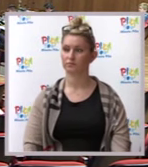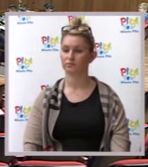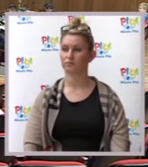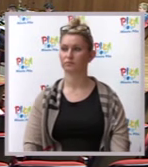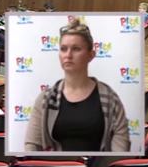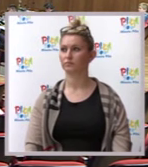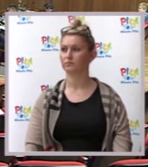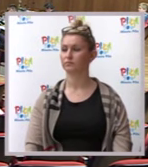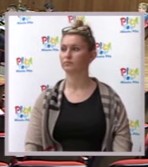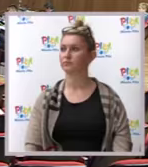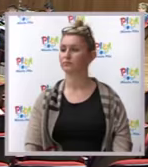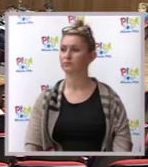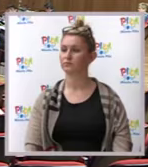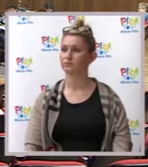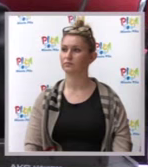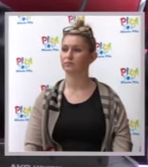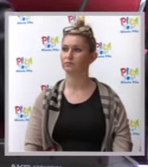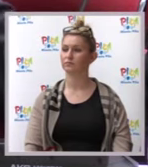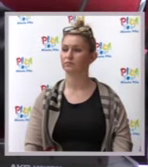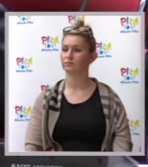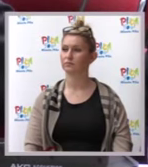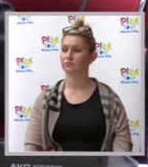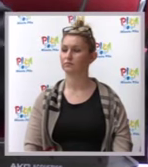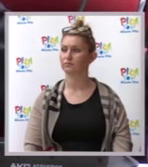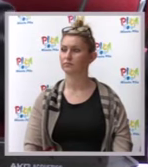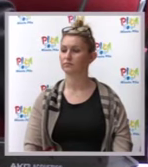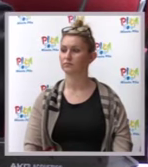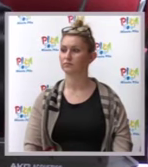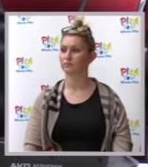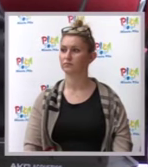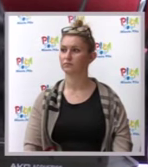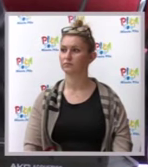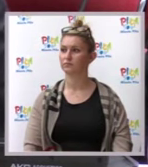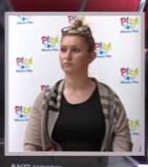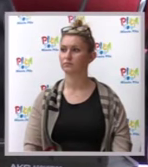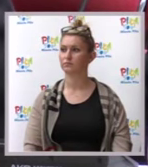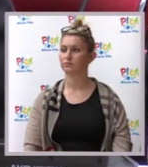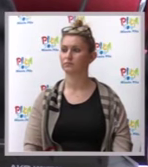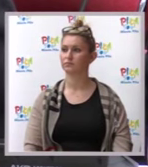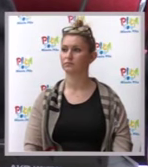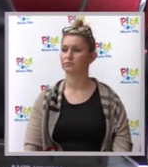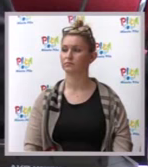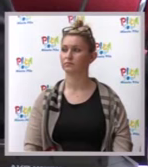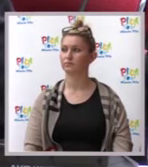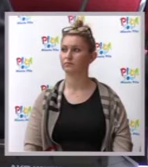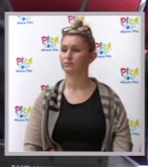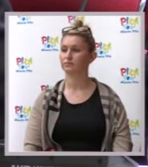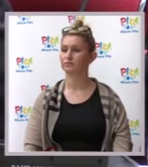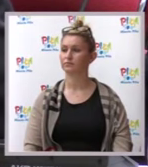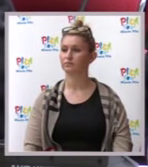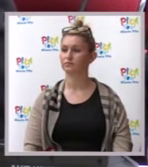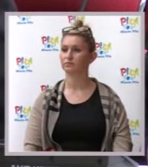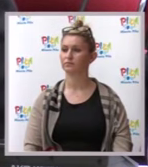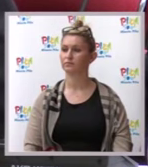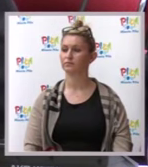jednej strony ta podwyżka nie jest rzeczywiście znacząca, a z drugiej strony nie uzyskaliśmy dzisiaj tutaj w